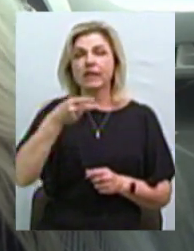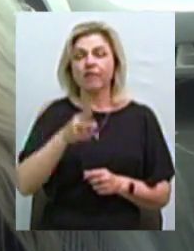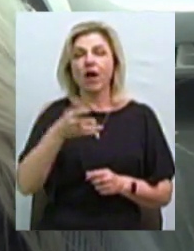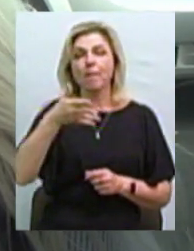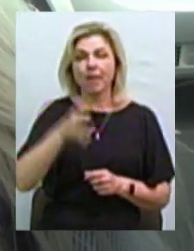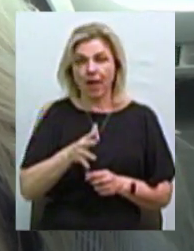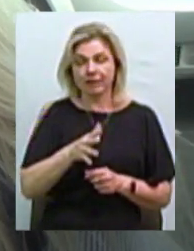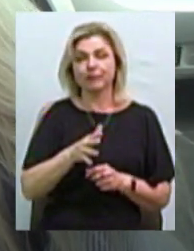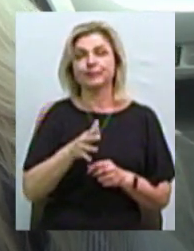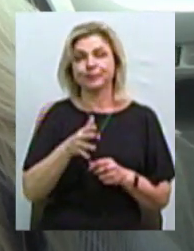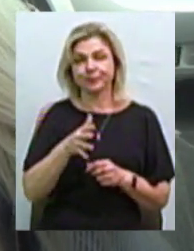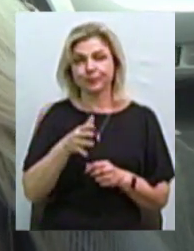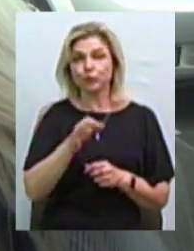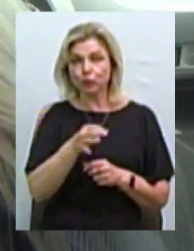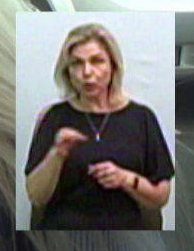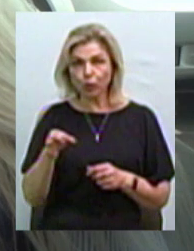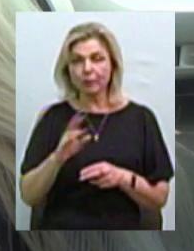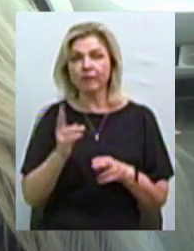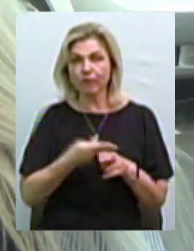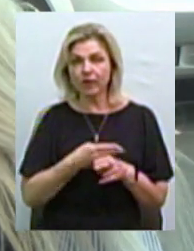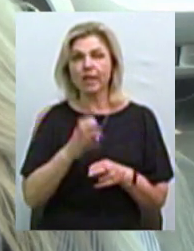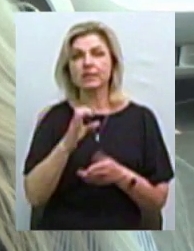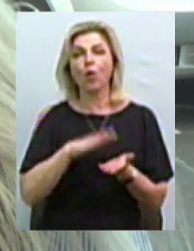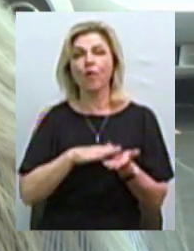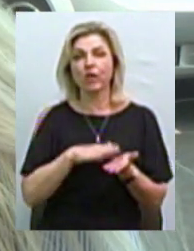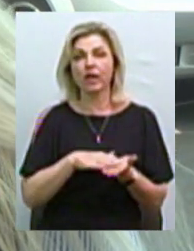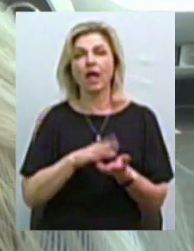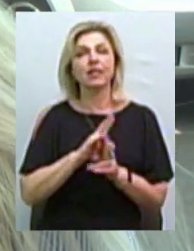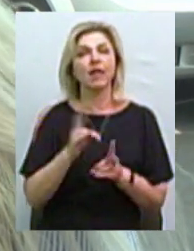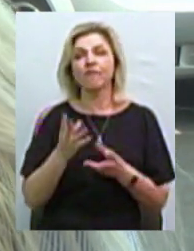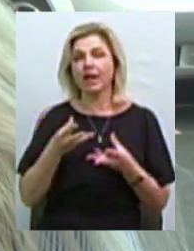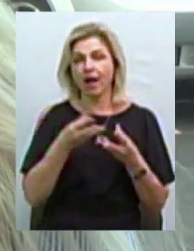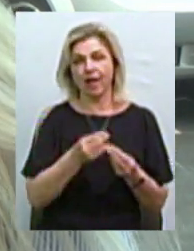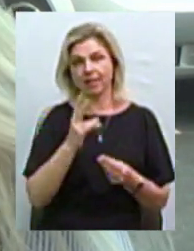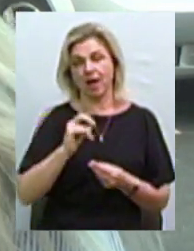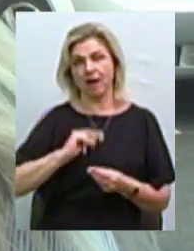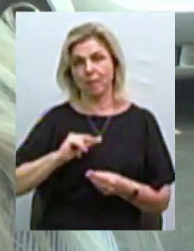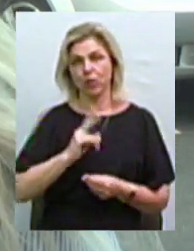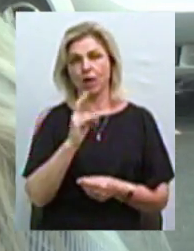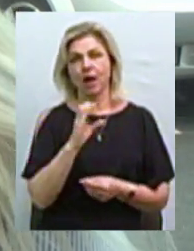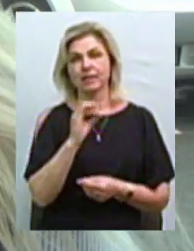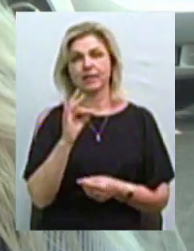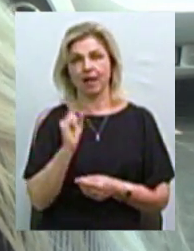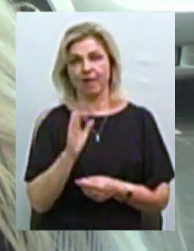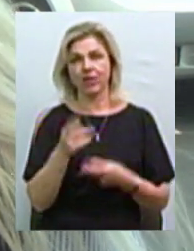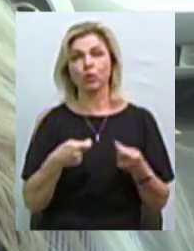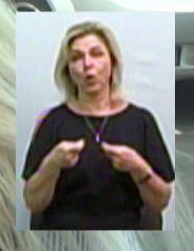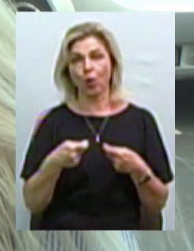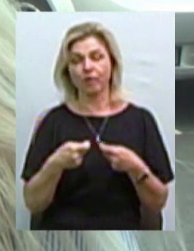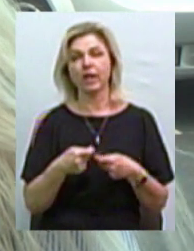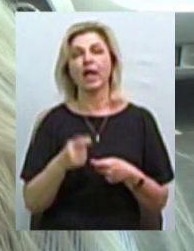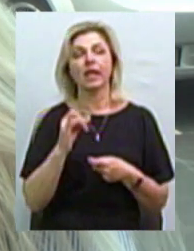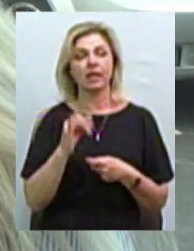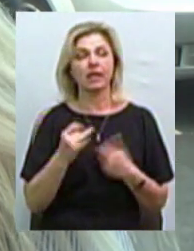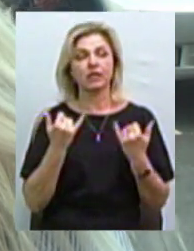Вилучення монет номіналом 1, 2 та 5 копійок з готівкою обігу ніяк не вплине на звичну роботу касирів в торговій мережі. Запущена і